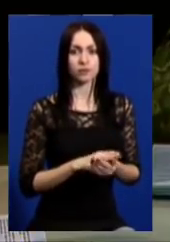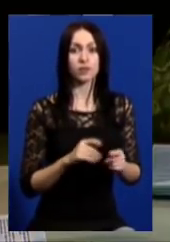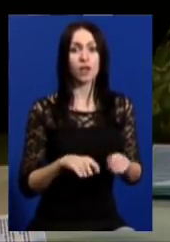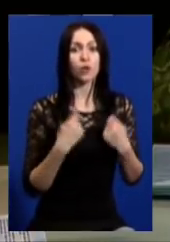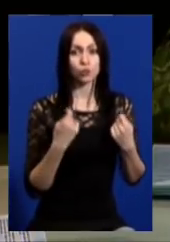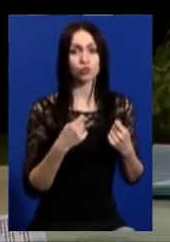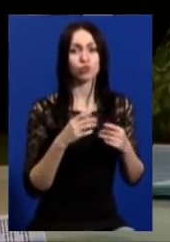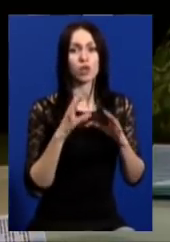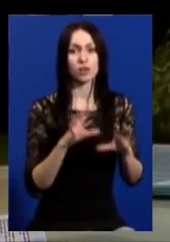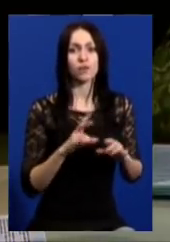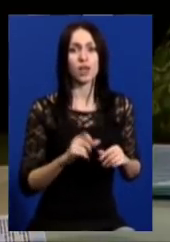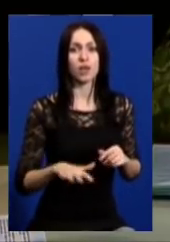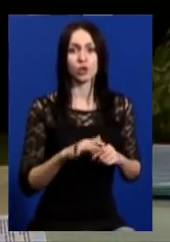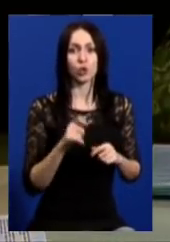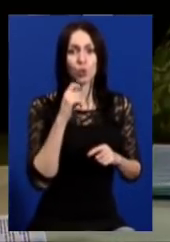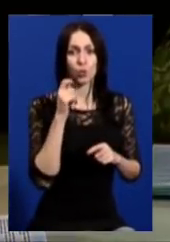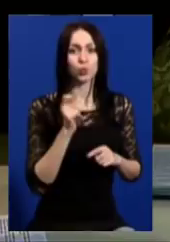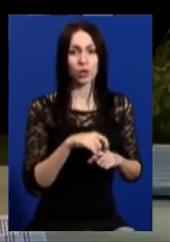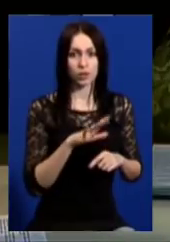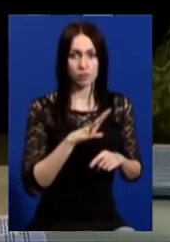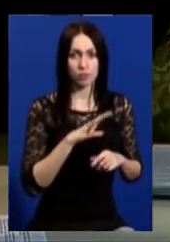порушувала законодавство на території України,